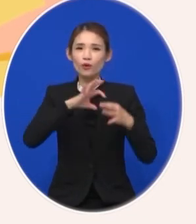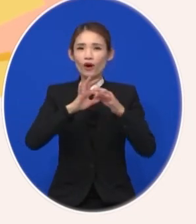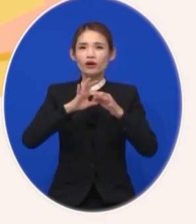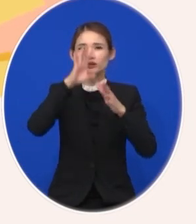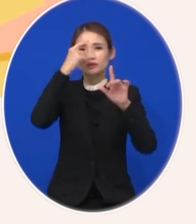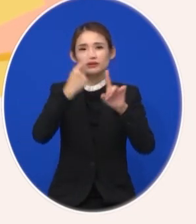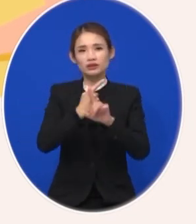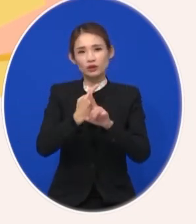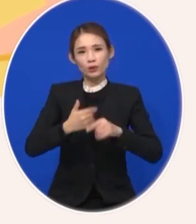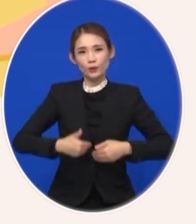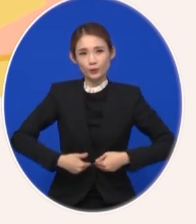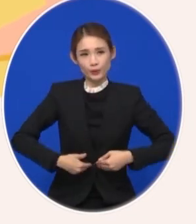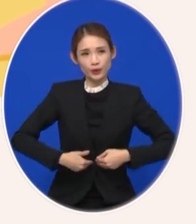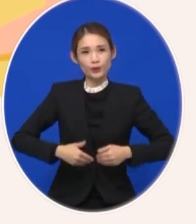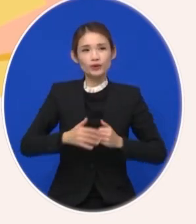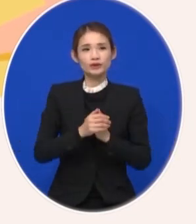필요합니다.